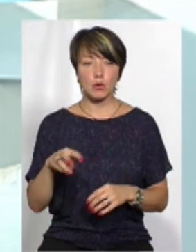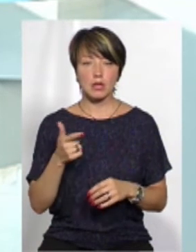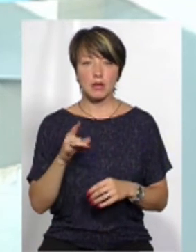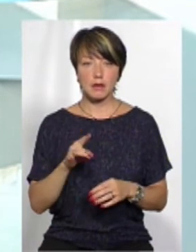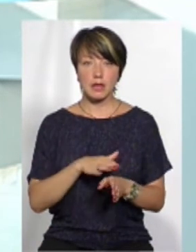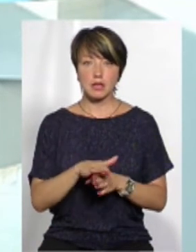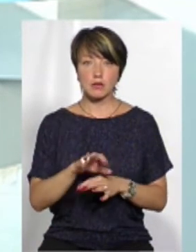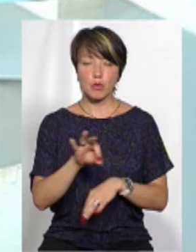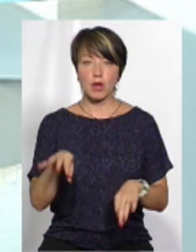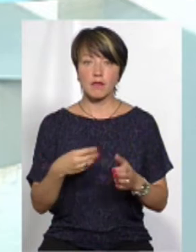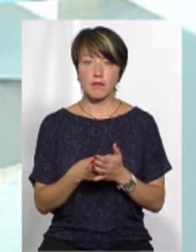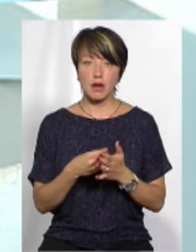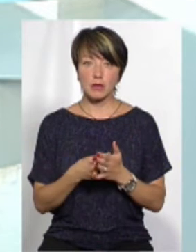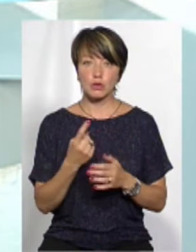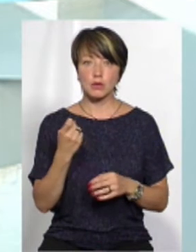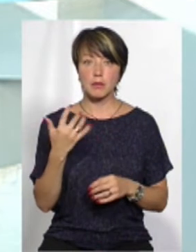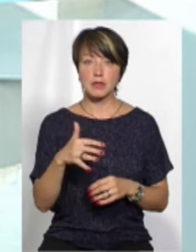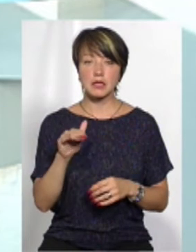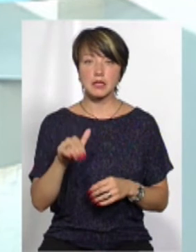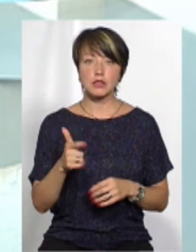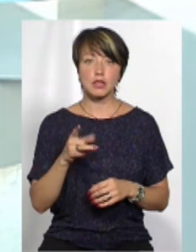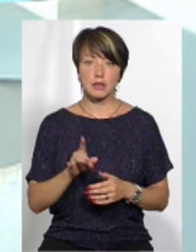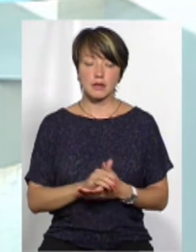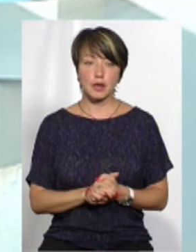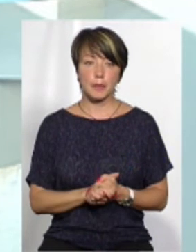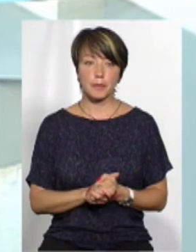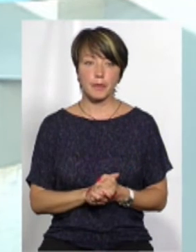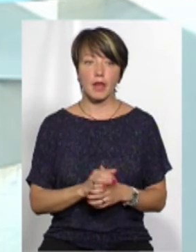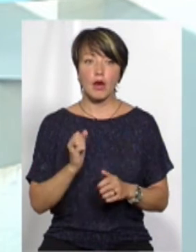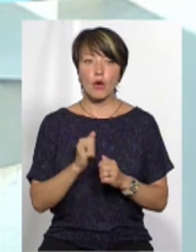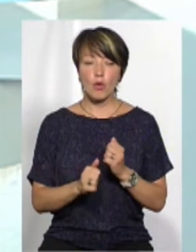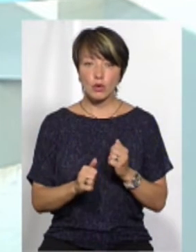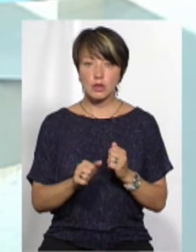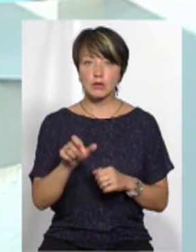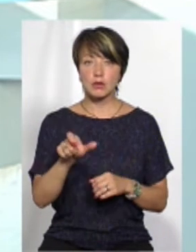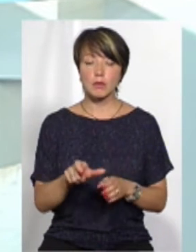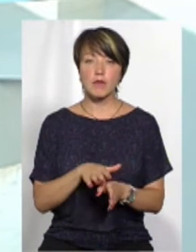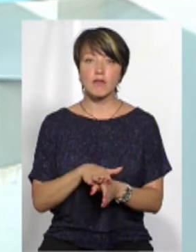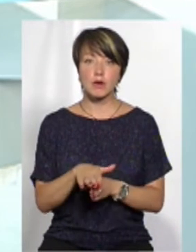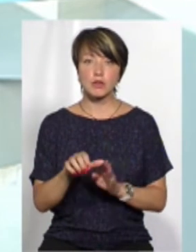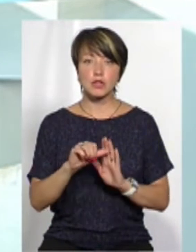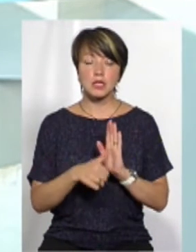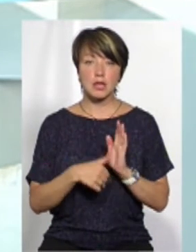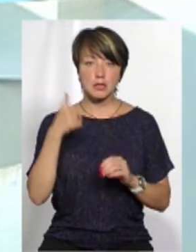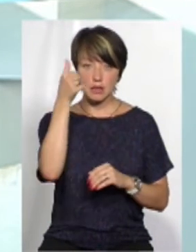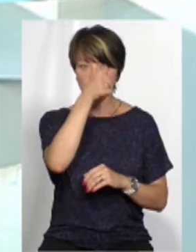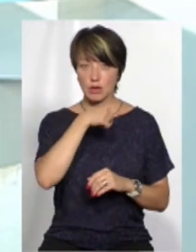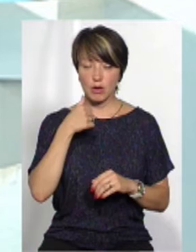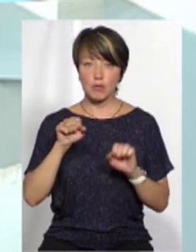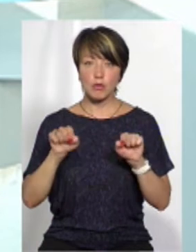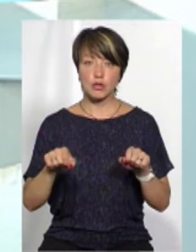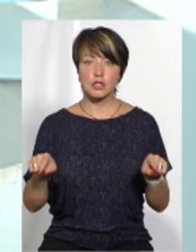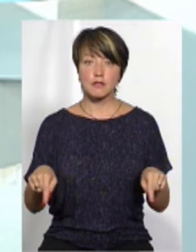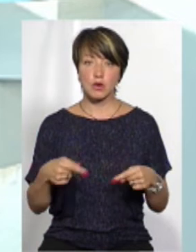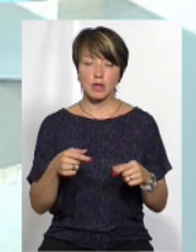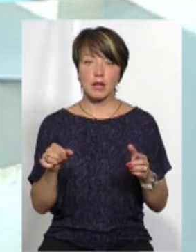реалізацію проєктів. Вартість проєктів до 150 тисяч гривень. Тобто кожна фізична особа, якій вже виповнилось 16 років, вона може